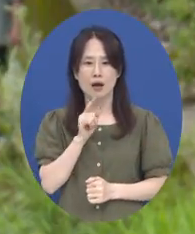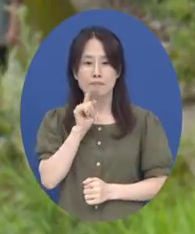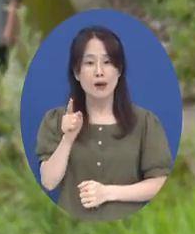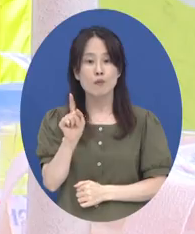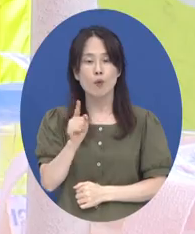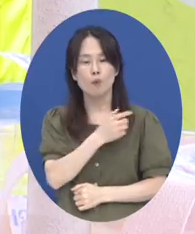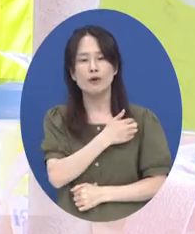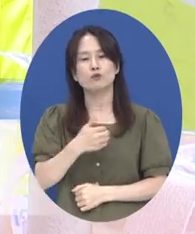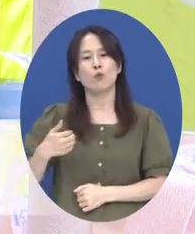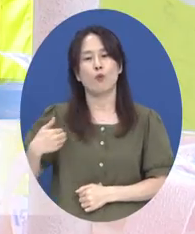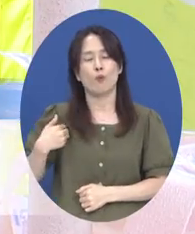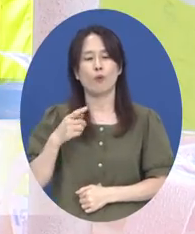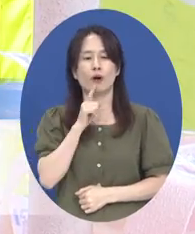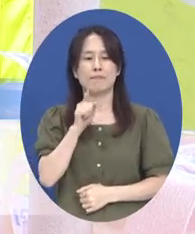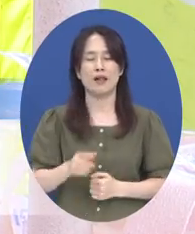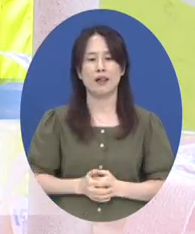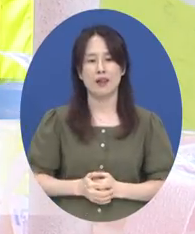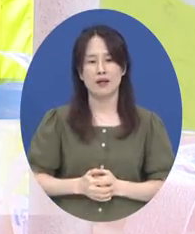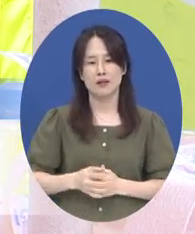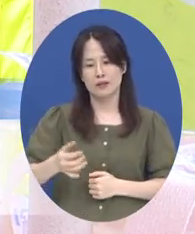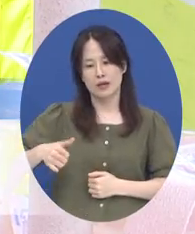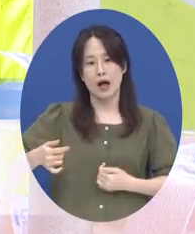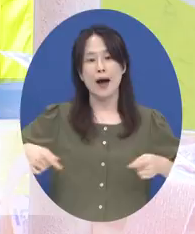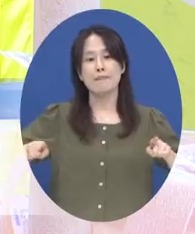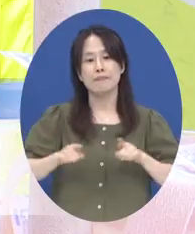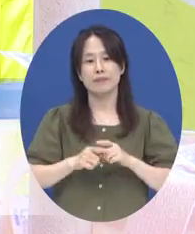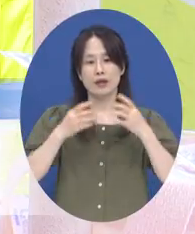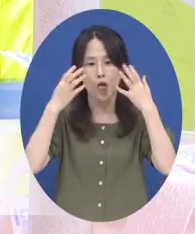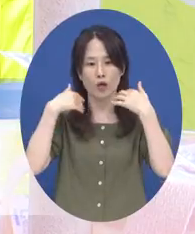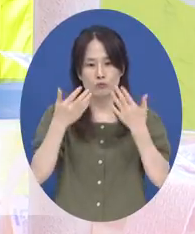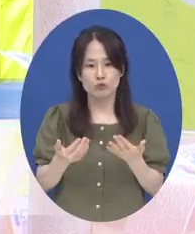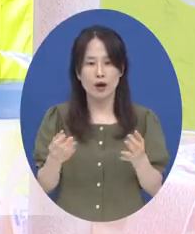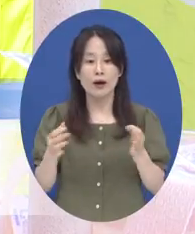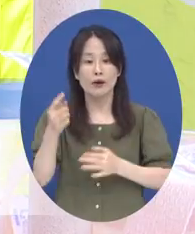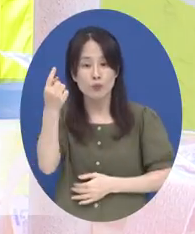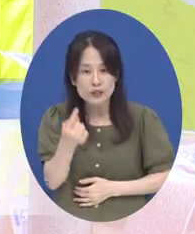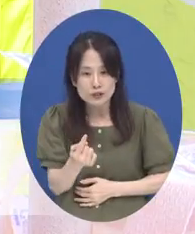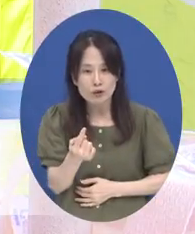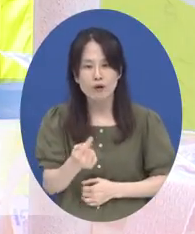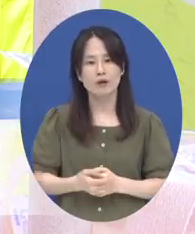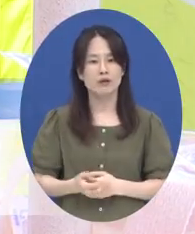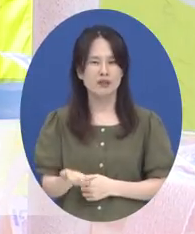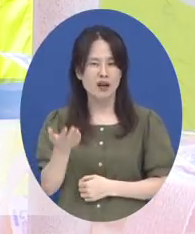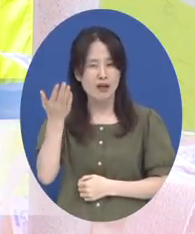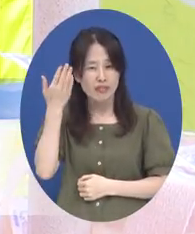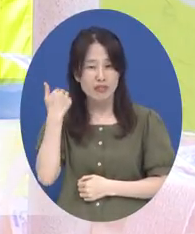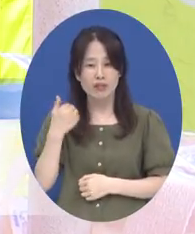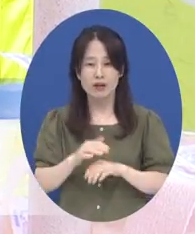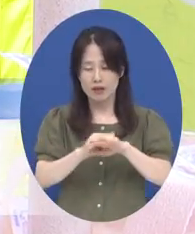높습니다. 저희 아기들 데리고 여름 휴가로 잠깐 왔는데